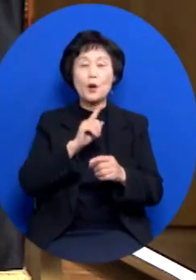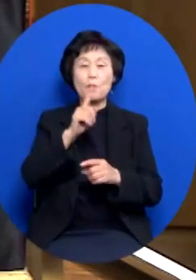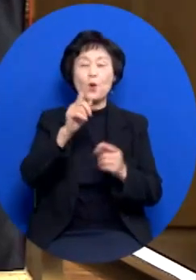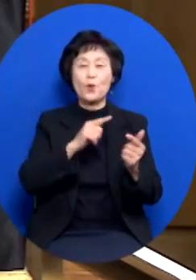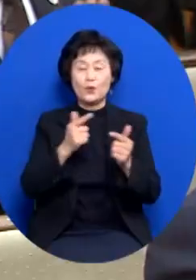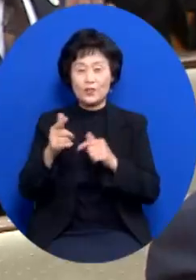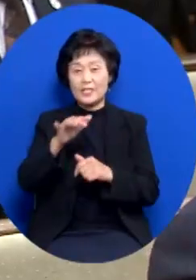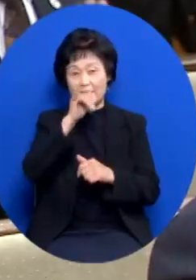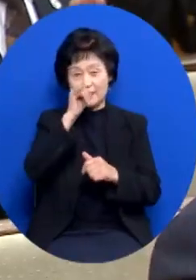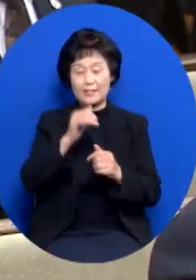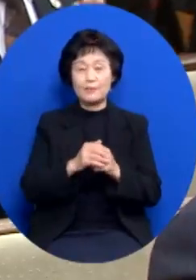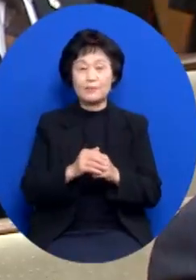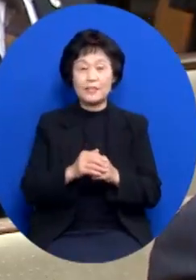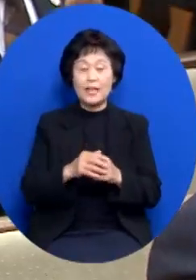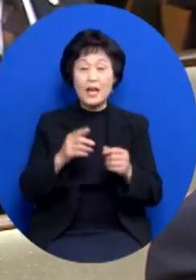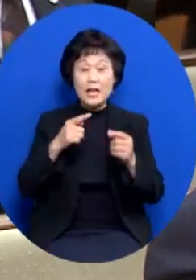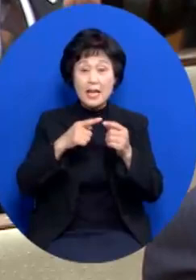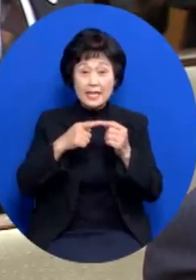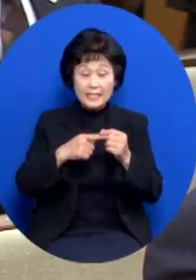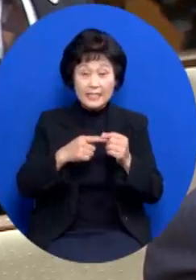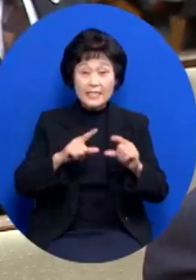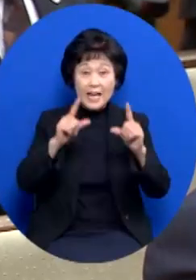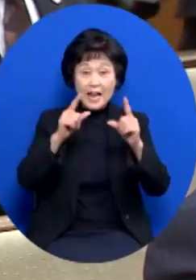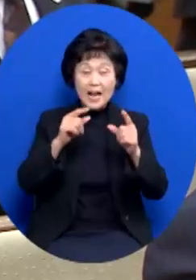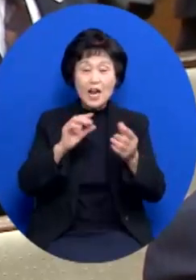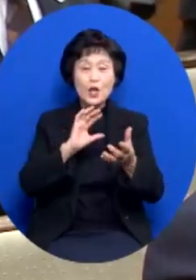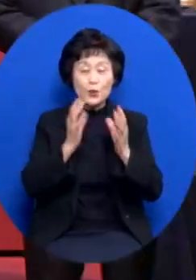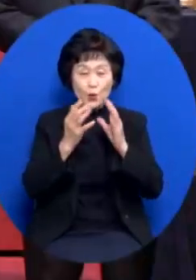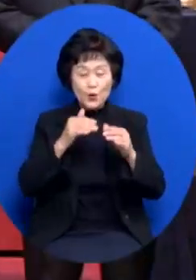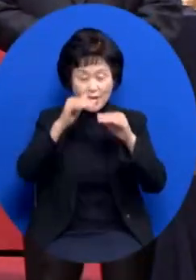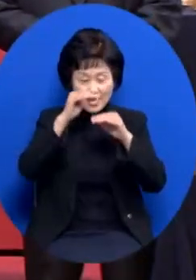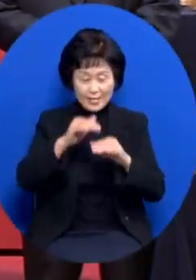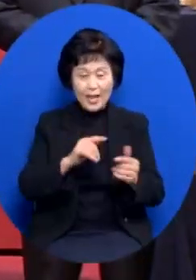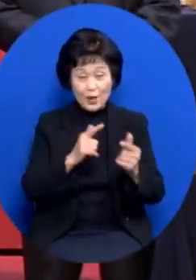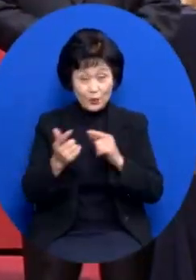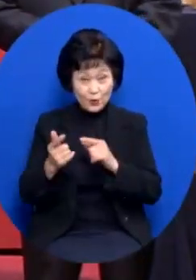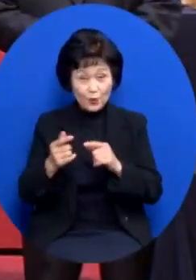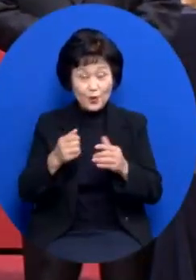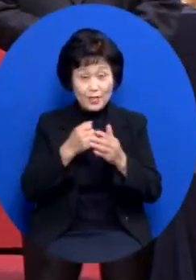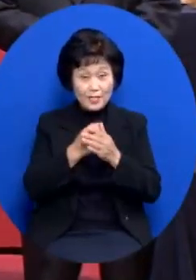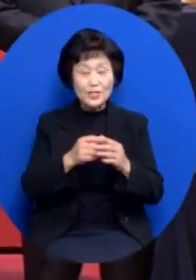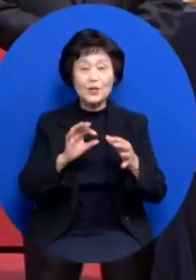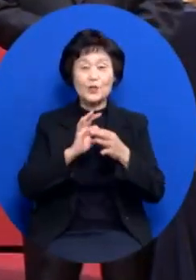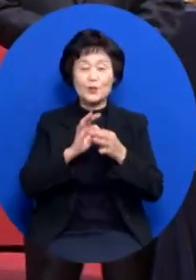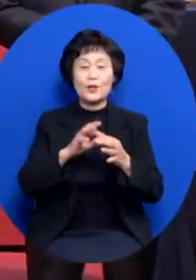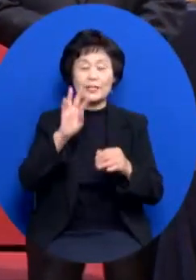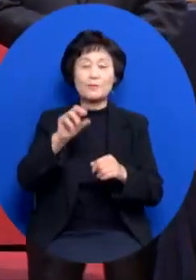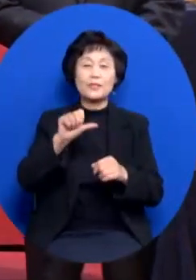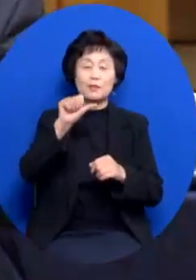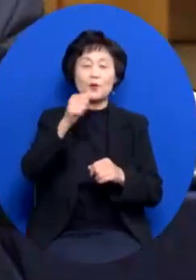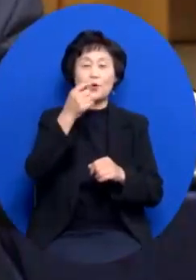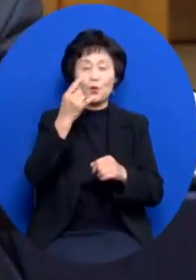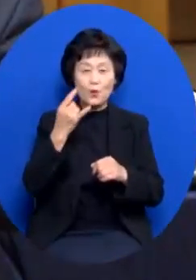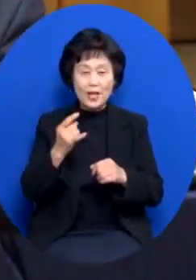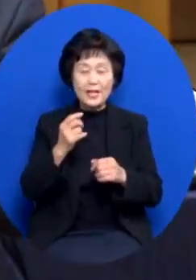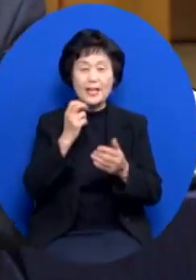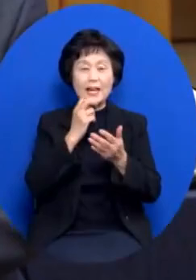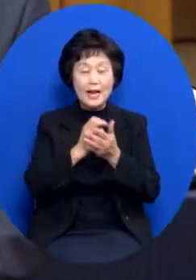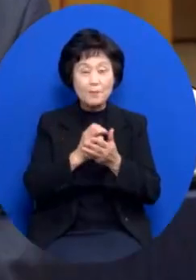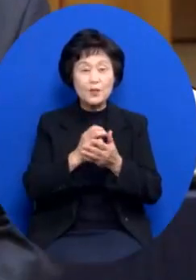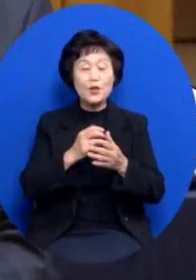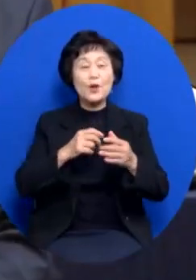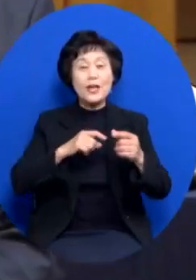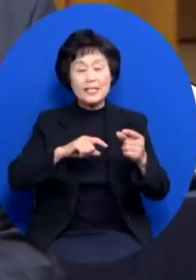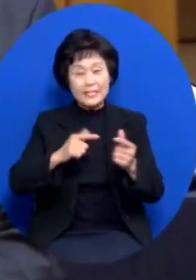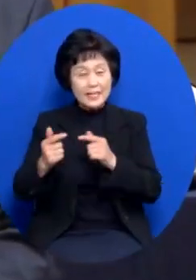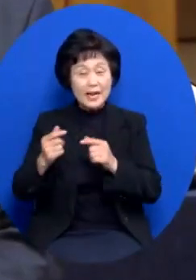날인 28일에는 첫날에 토의한 분과위원회 보고와 결의를 통해 35회기 감리회의의 업무 추진 방향을 정할